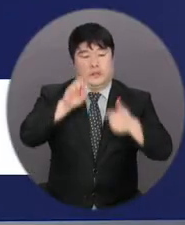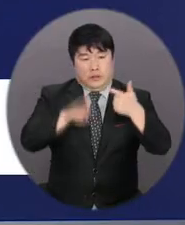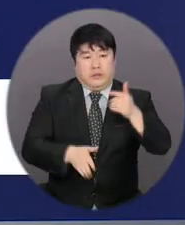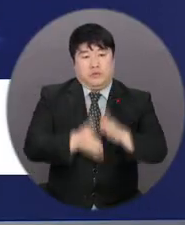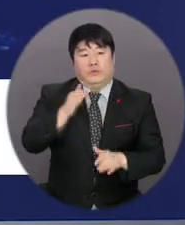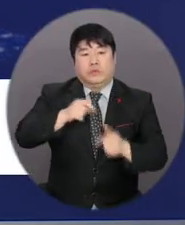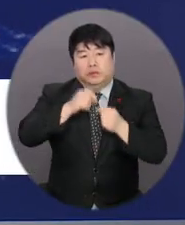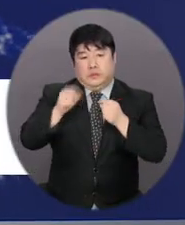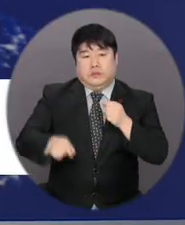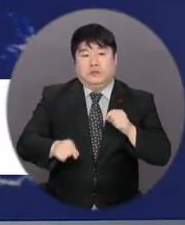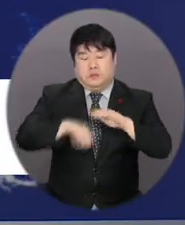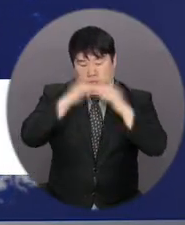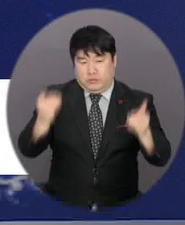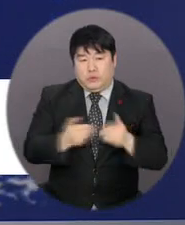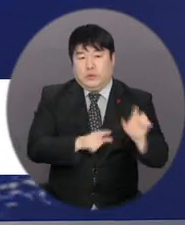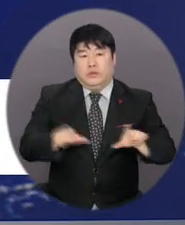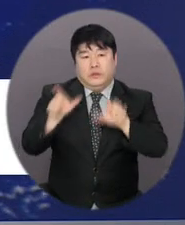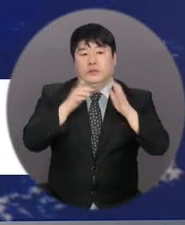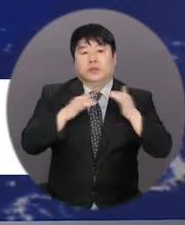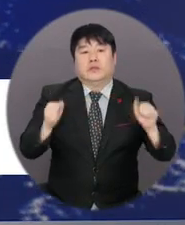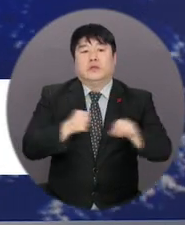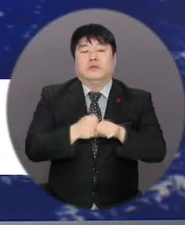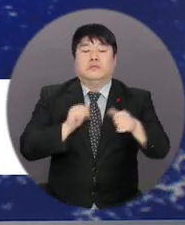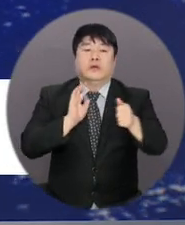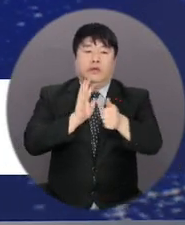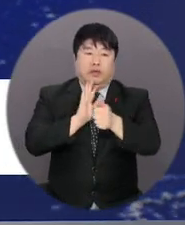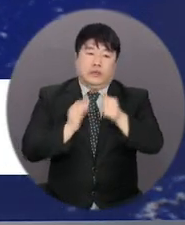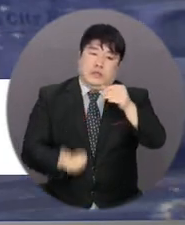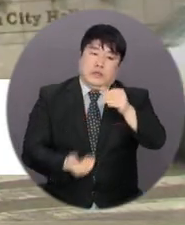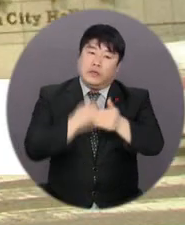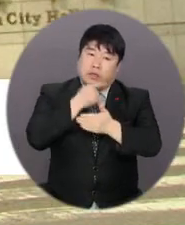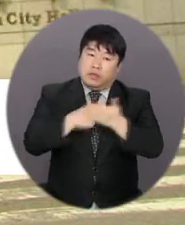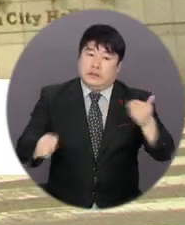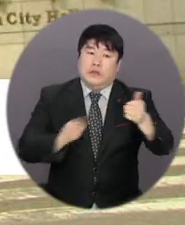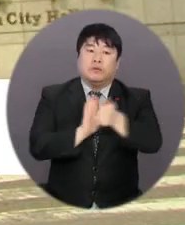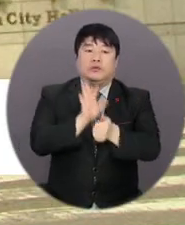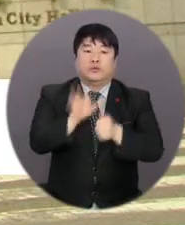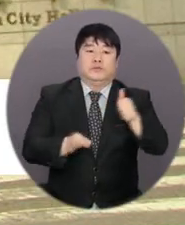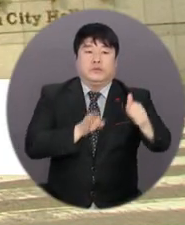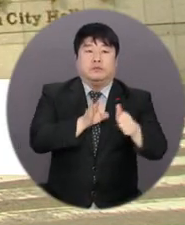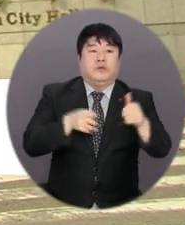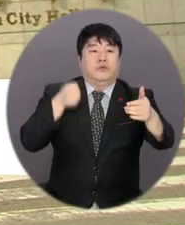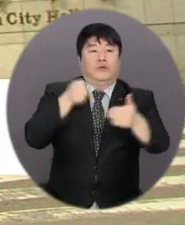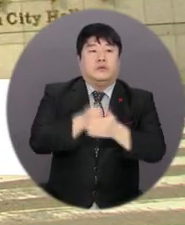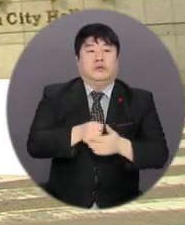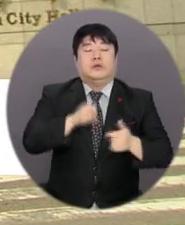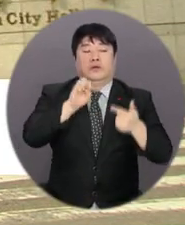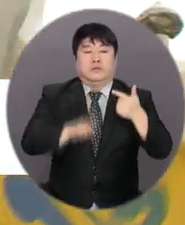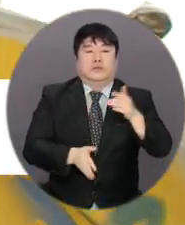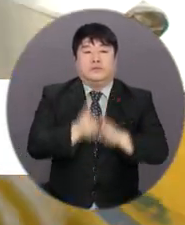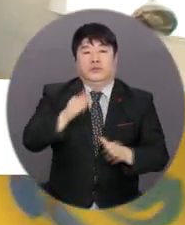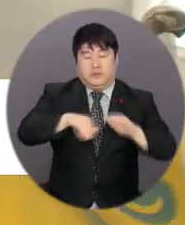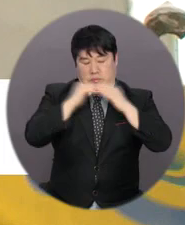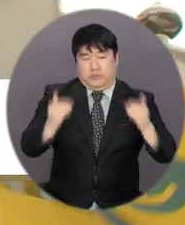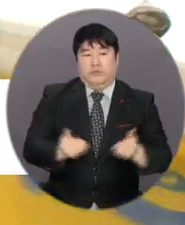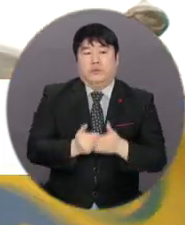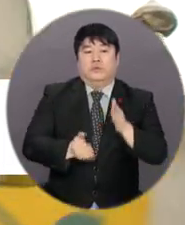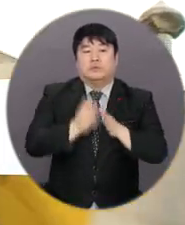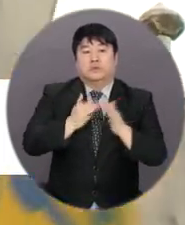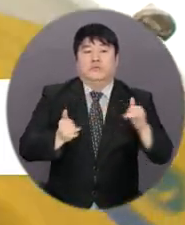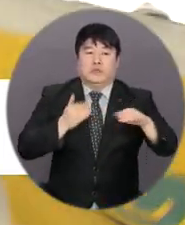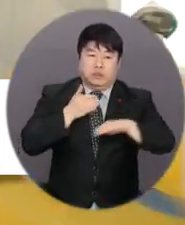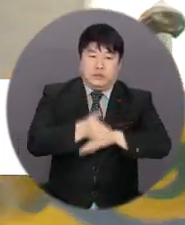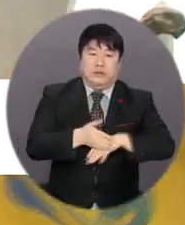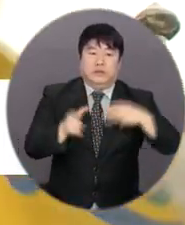나주시와 장성군도 모든 주민들에게 재난지원금을 지급하기로 결정했습니다. 나주시는 모든 시민들에게